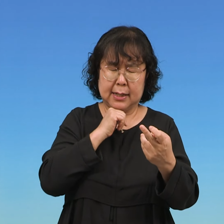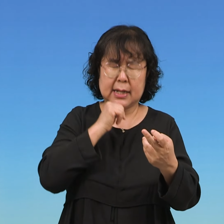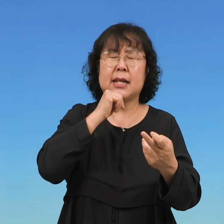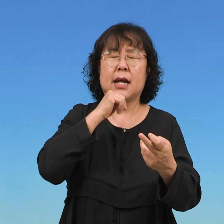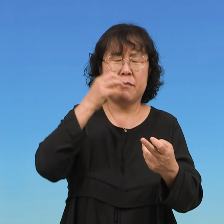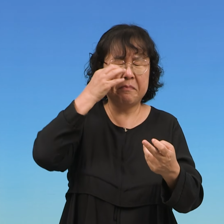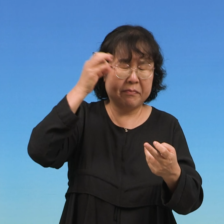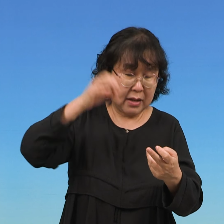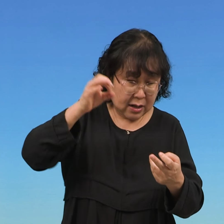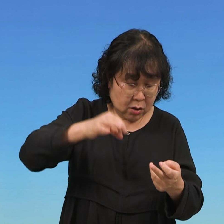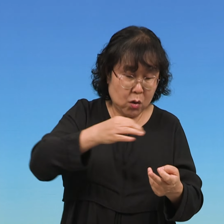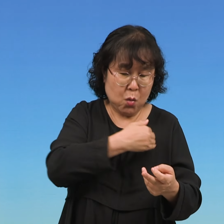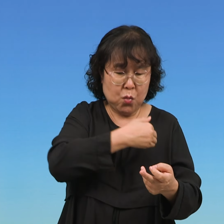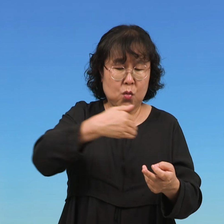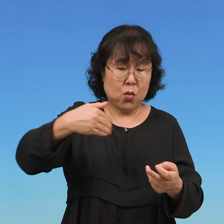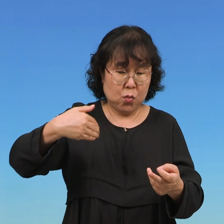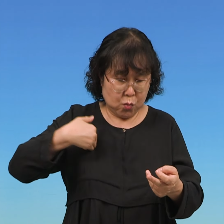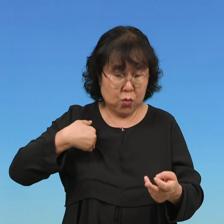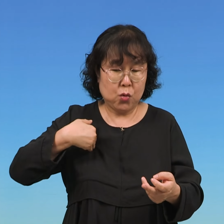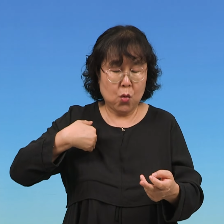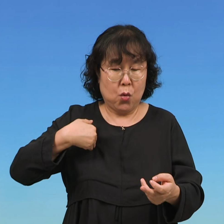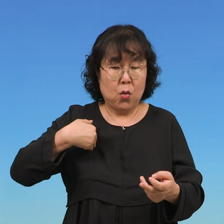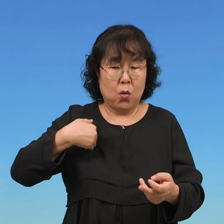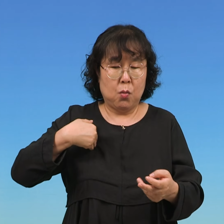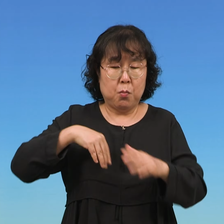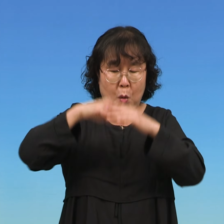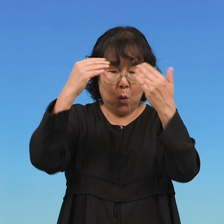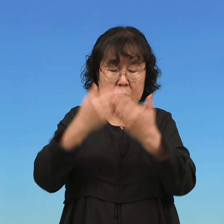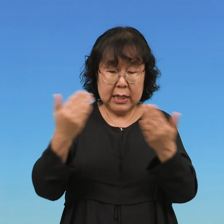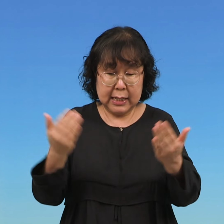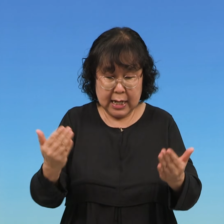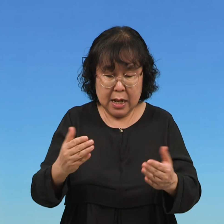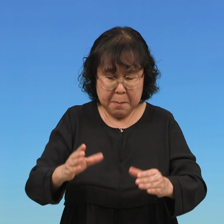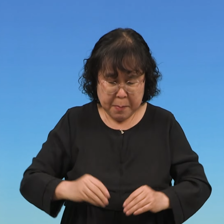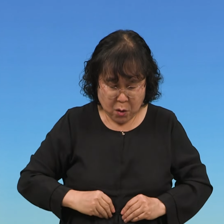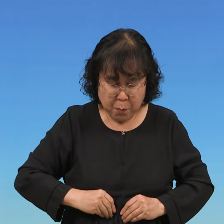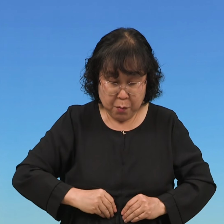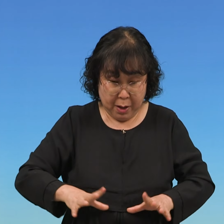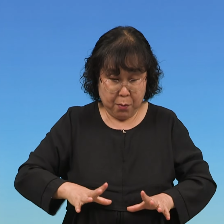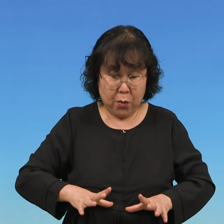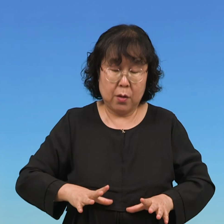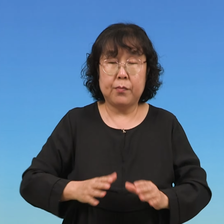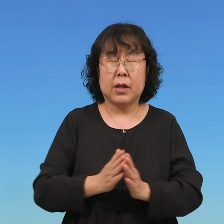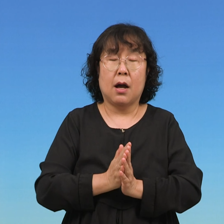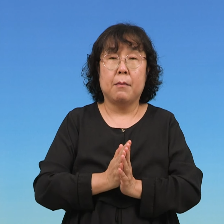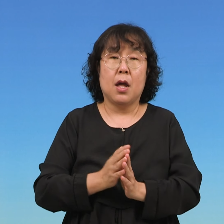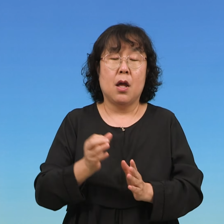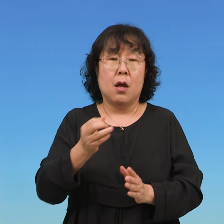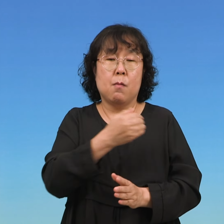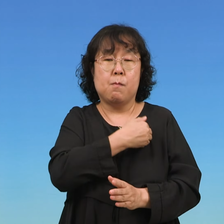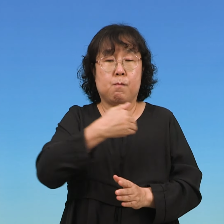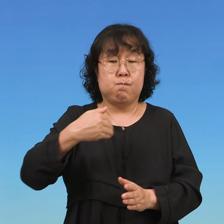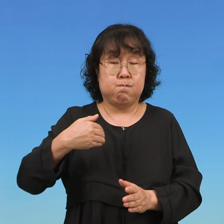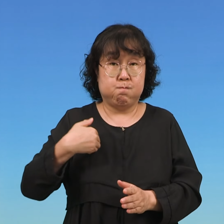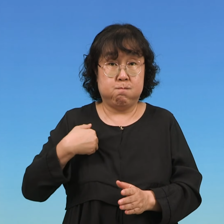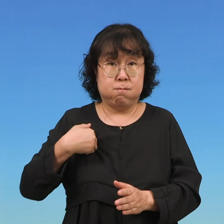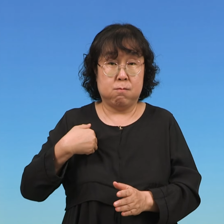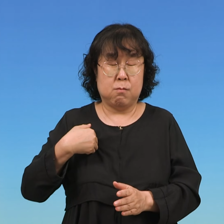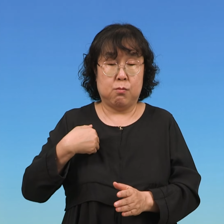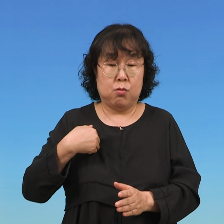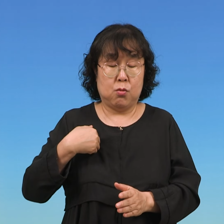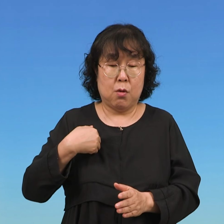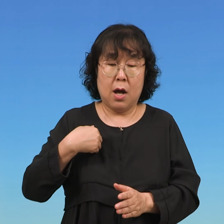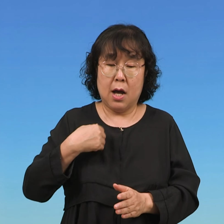비천에 처할 줄도 알고 풍부해 처할 줄도 알아 모든이 일 곧 배부름과 배고픔과 풍부와 궁핍에도 처할 줄 아는